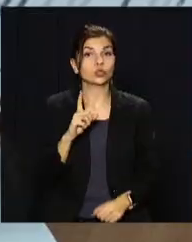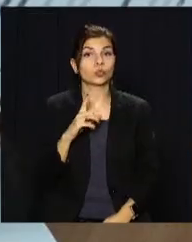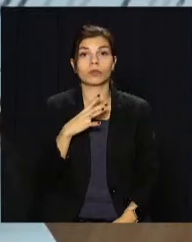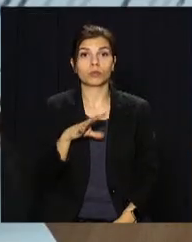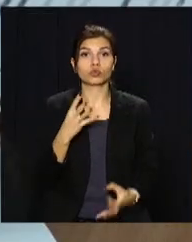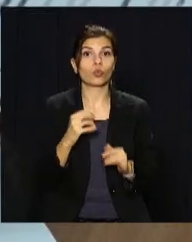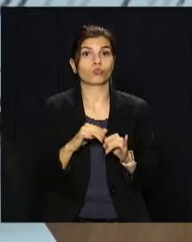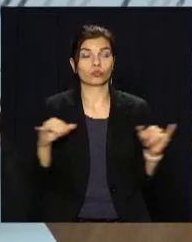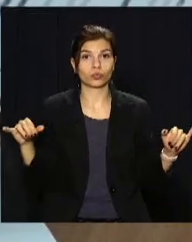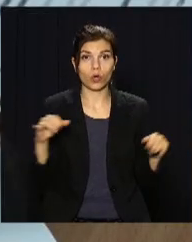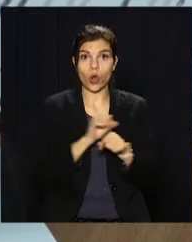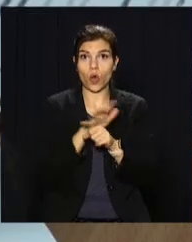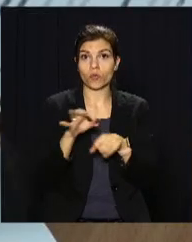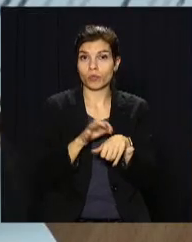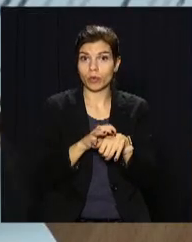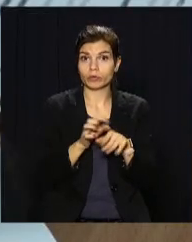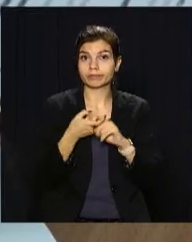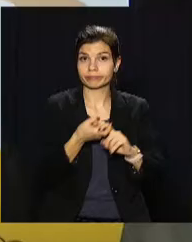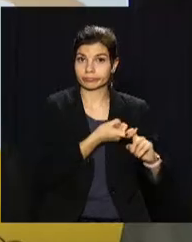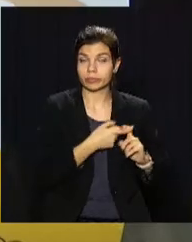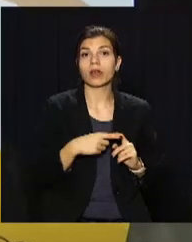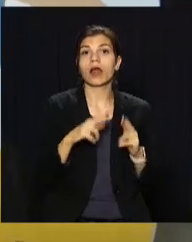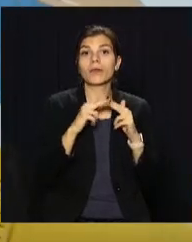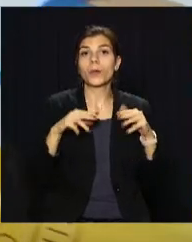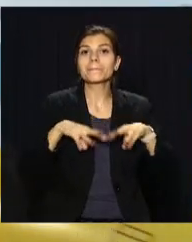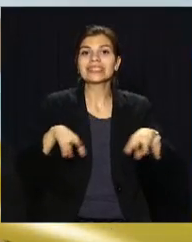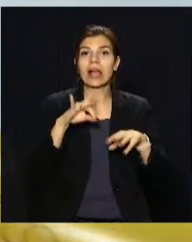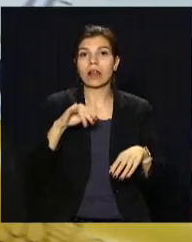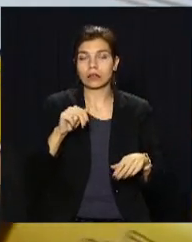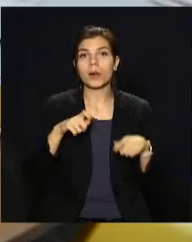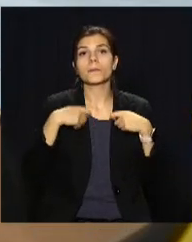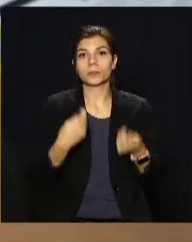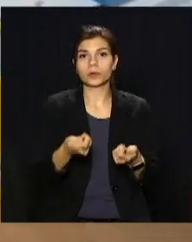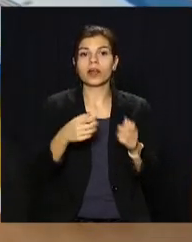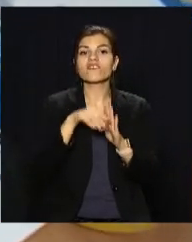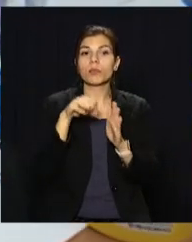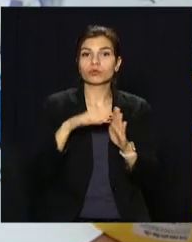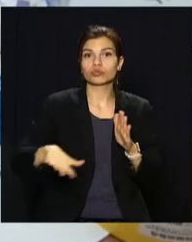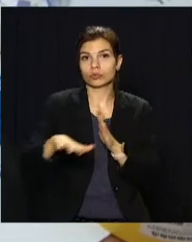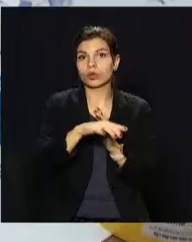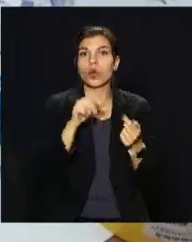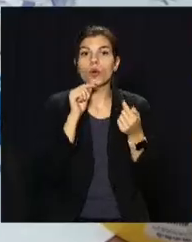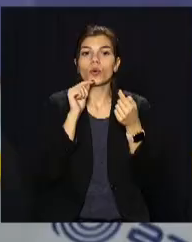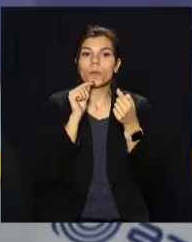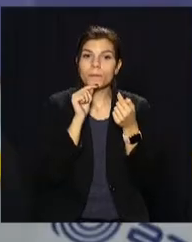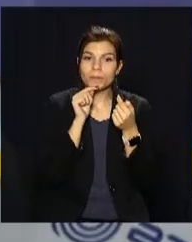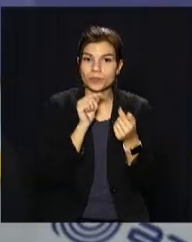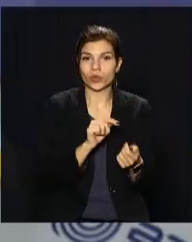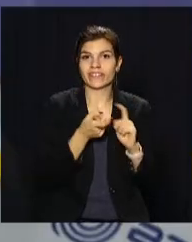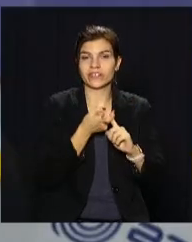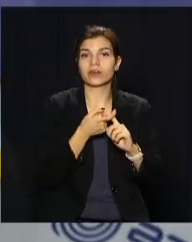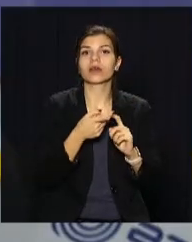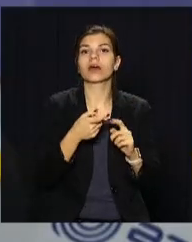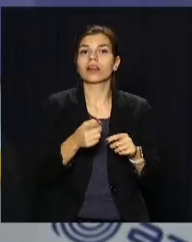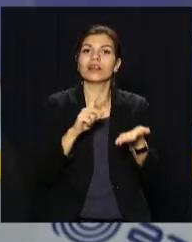спричинити ще більшого поширення коронавірусу, Дніпровська міськрада передає на виборчі дільниці протиепідемічні засоби. Серед них